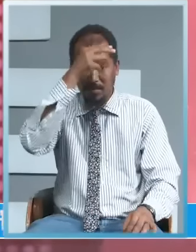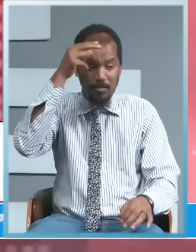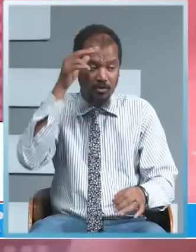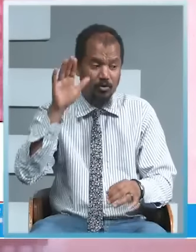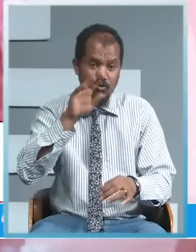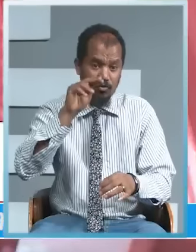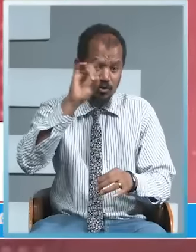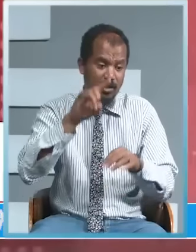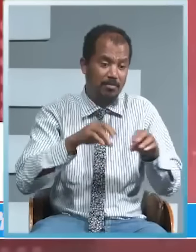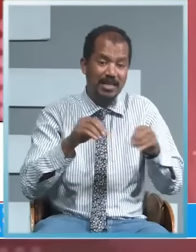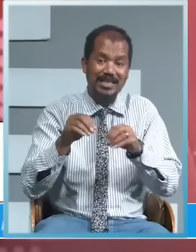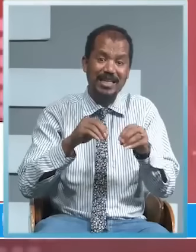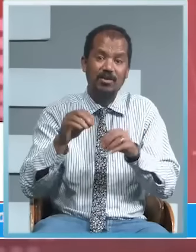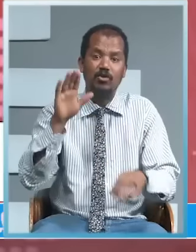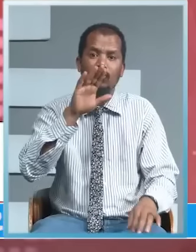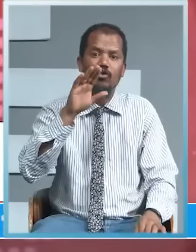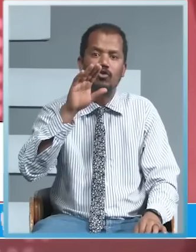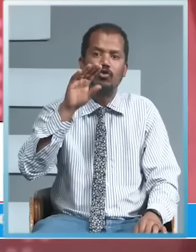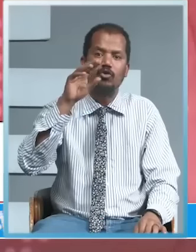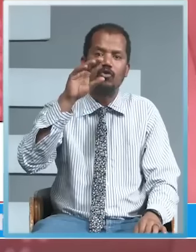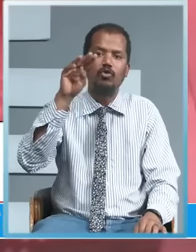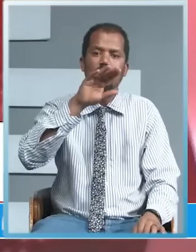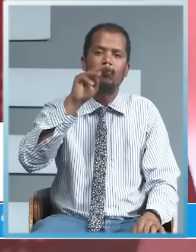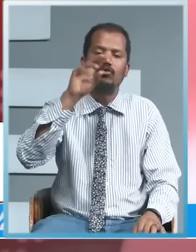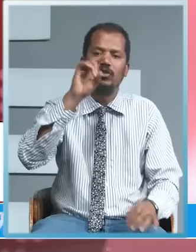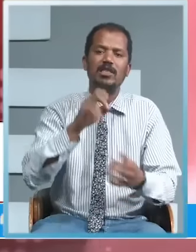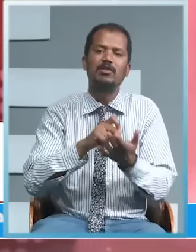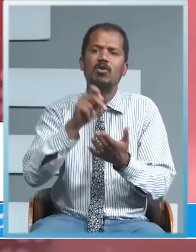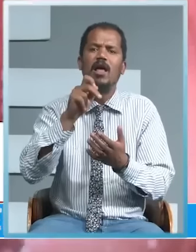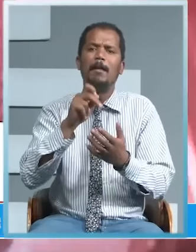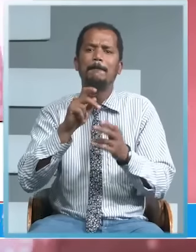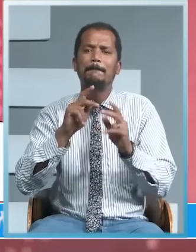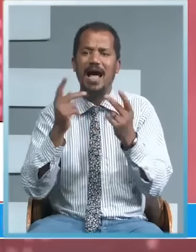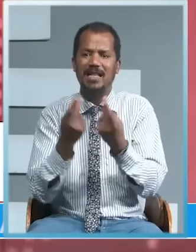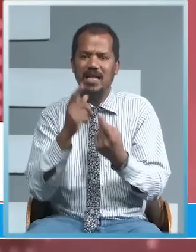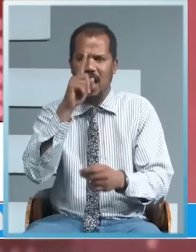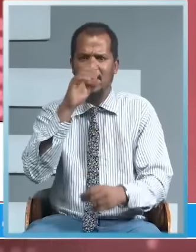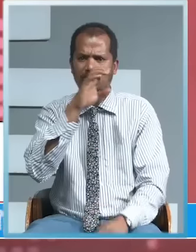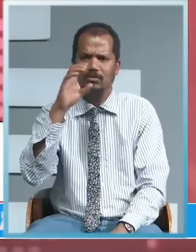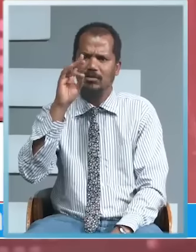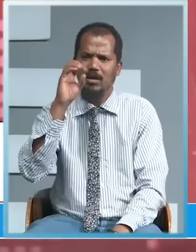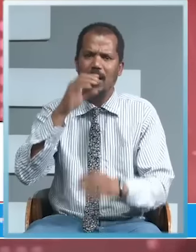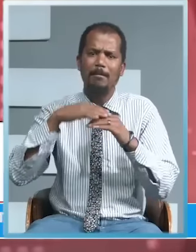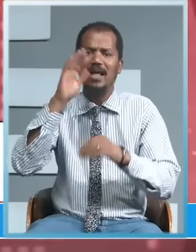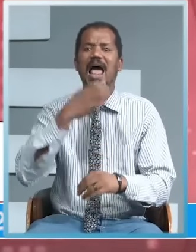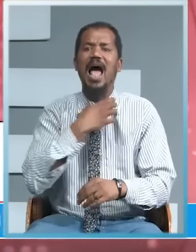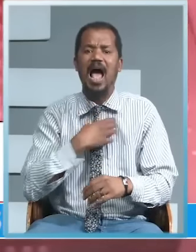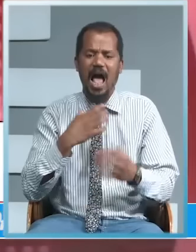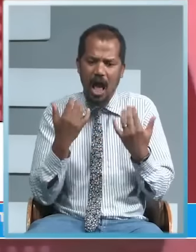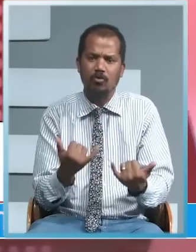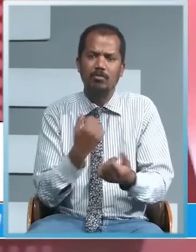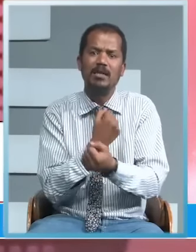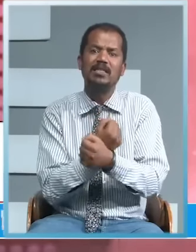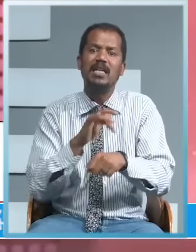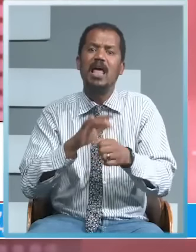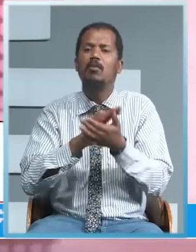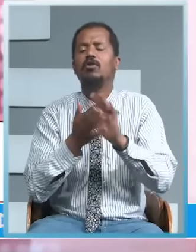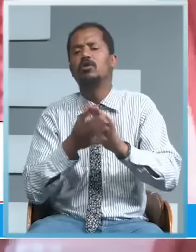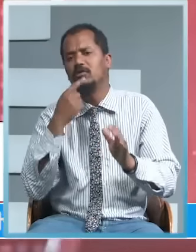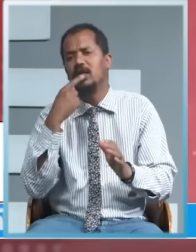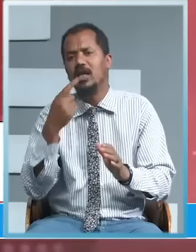በቤንሻንጉል ጉሙዝ ክልል የሚንቀሳቀሰው የጉሙዝ ህዝብ ዴሞክራሲያዊ ፓርቲ ጉህዴን ከ170 በላይ አባላቱ አሁንም በእስር ላይ